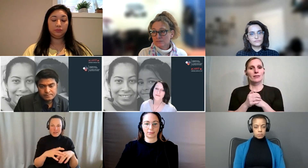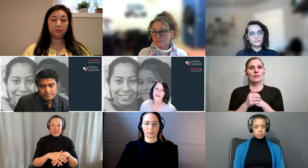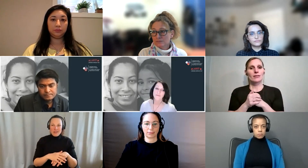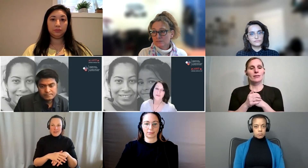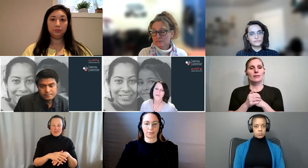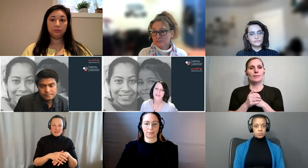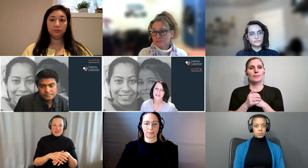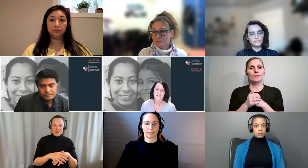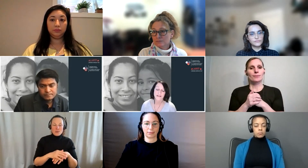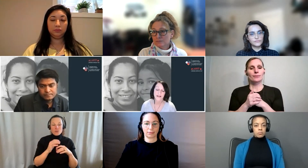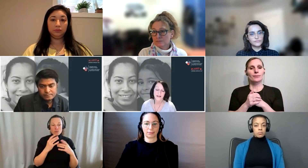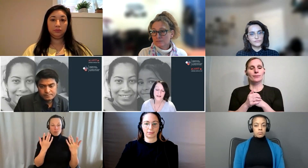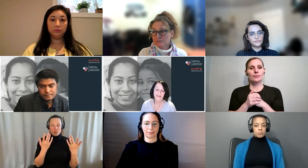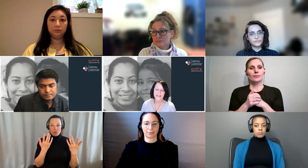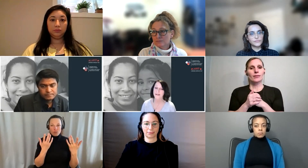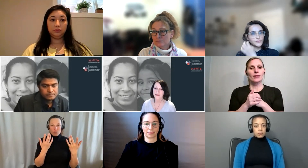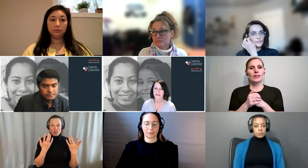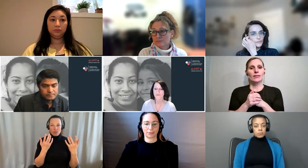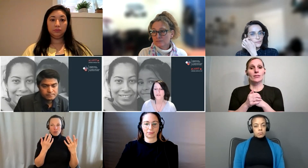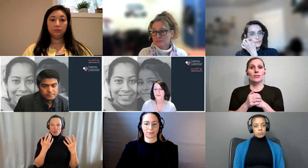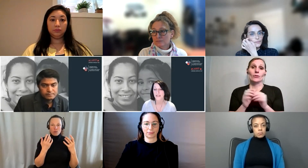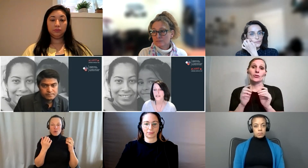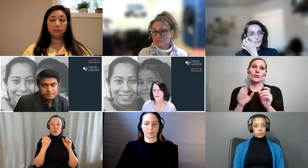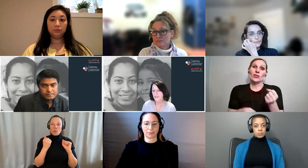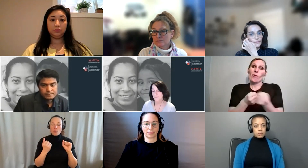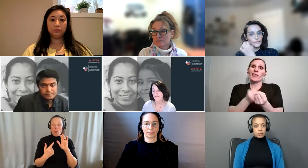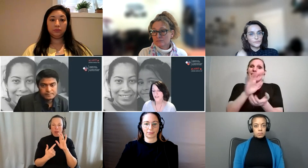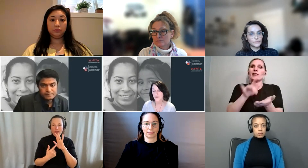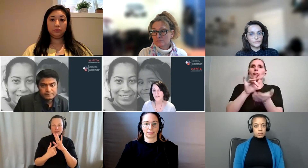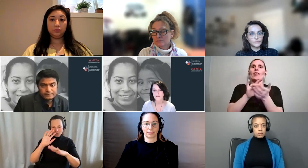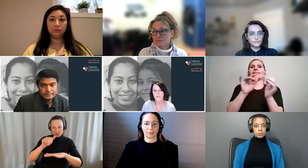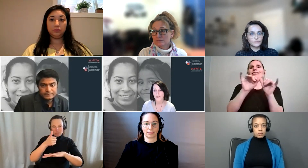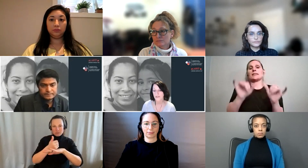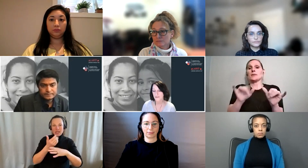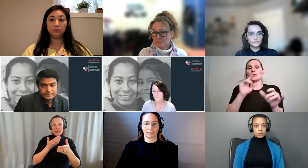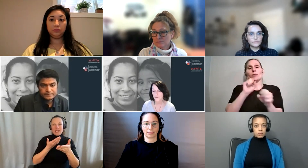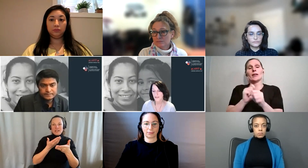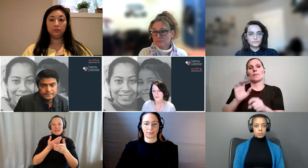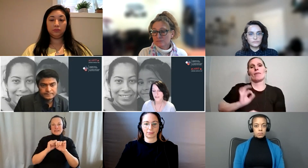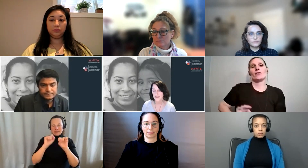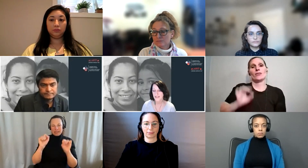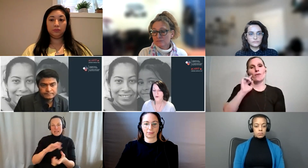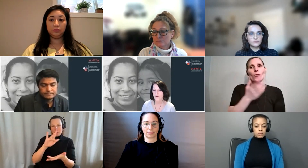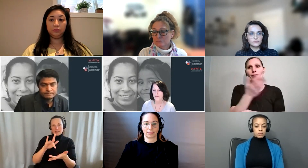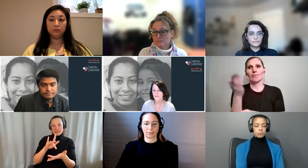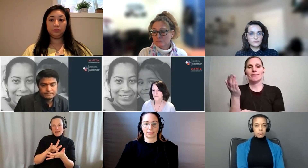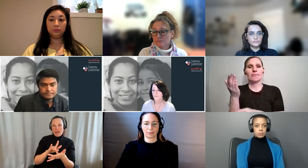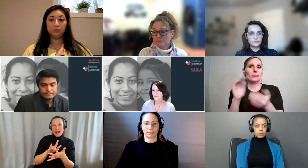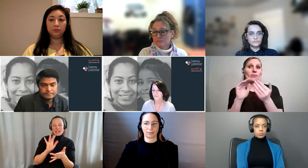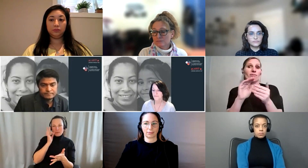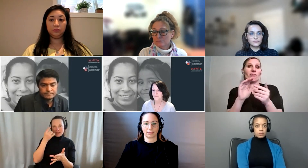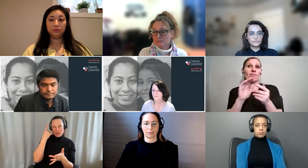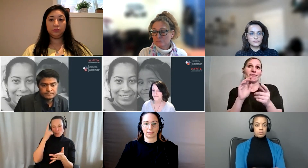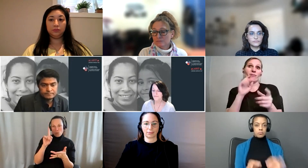supporter un système centralisé d'interprétation. Ça serait vraiment bénéfique pour les communautés